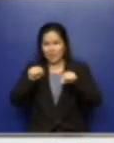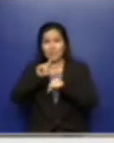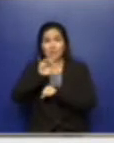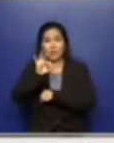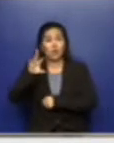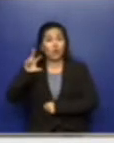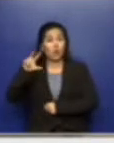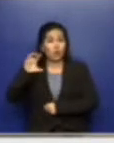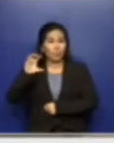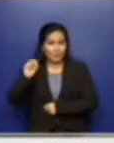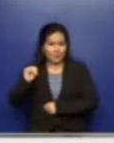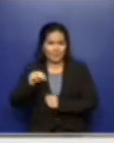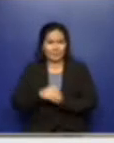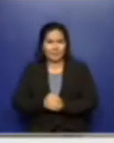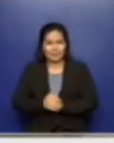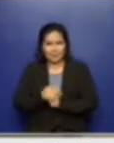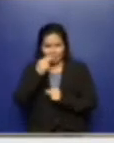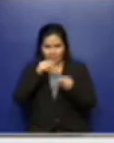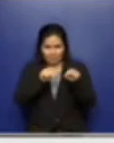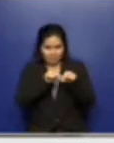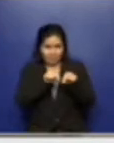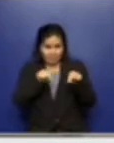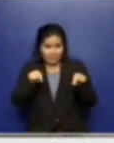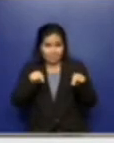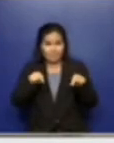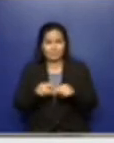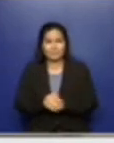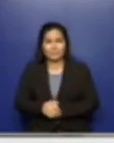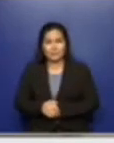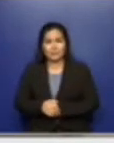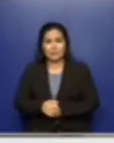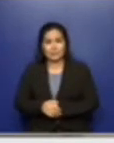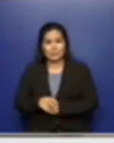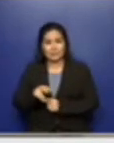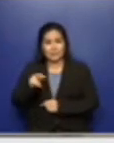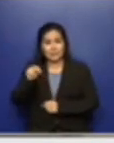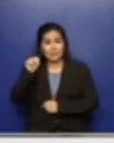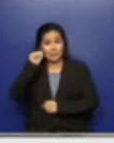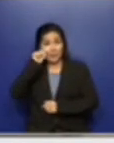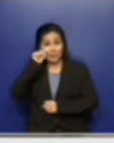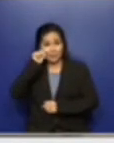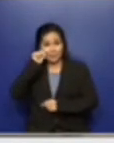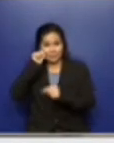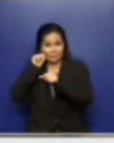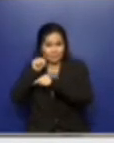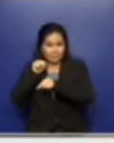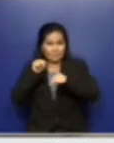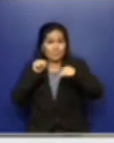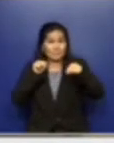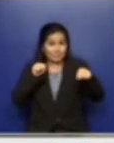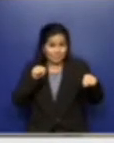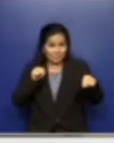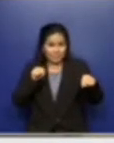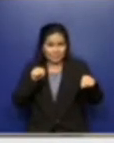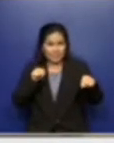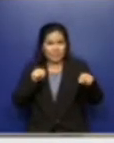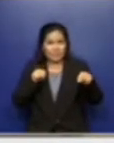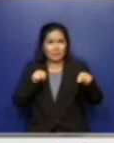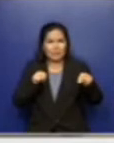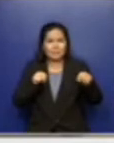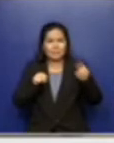นี่คือเส้นผ่าศูนย์กลางระหว่างริมน้ำกับแม่น้ำเลยกับแม่น้ำโข